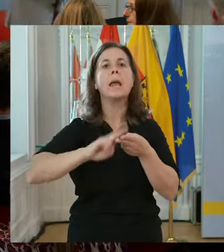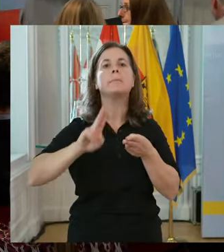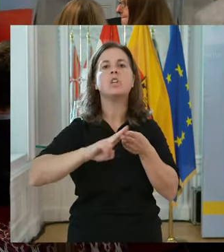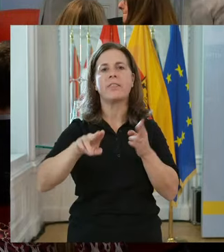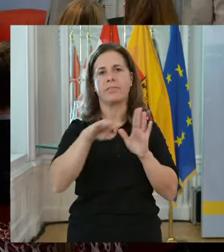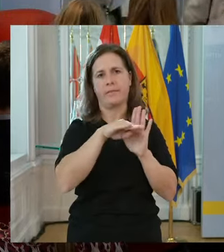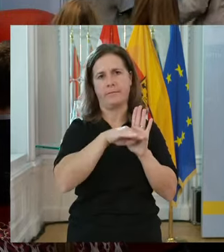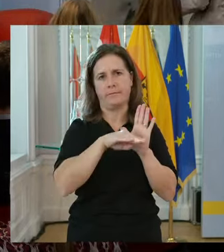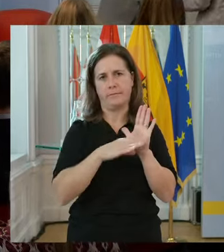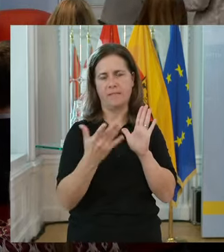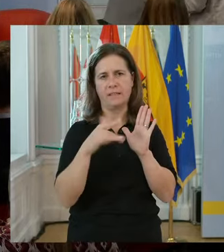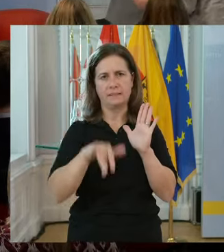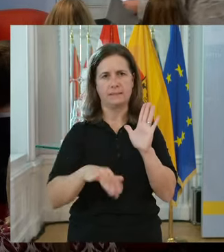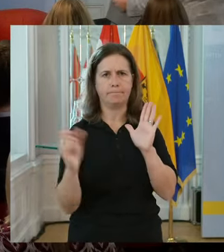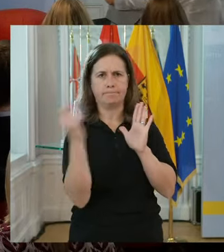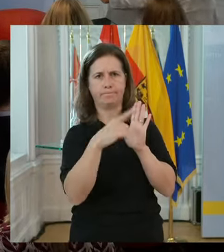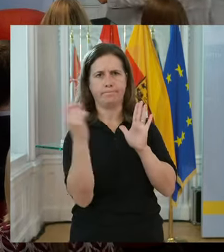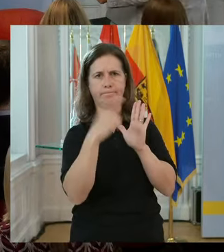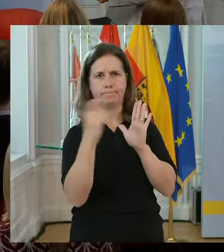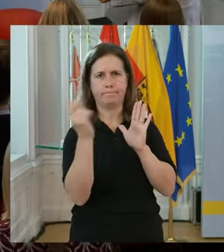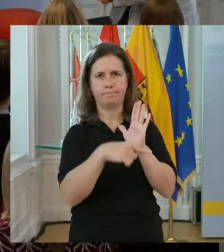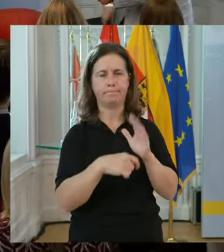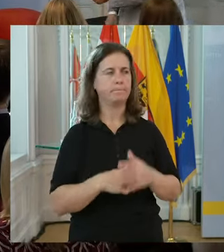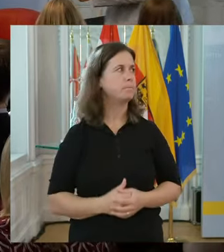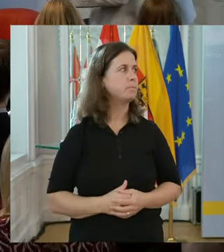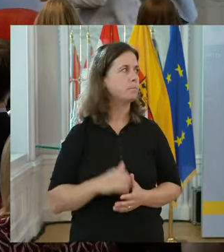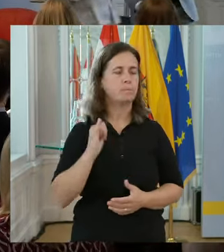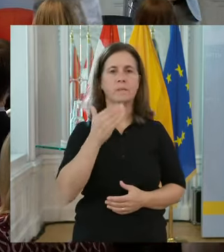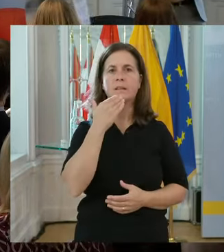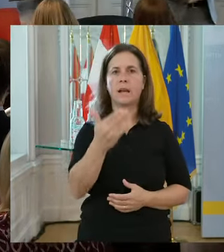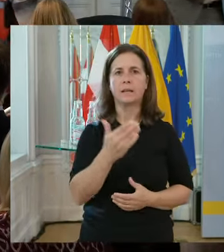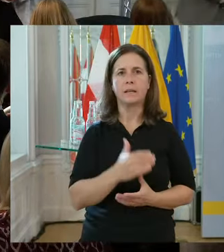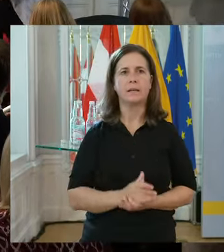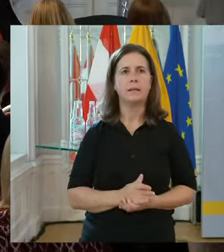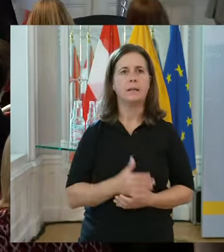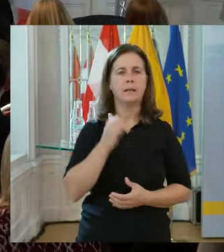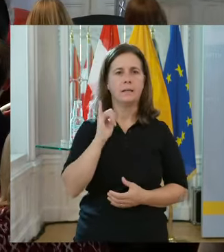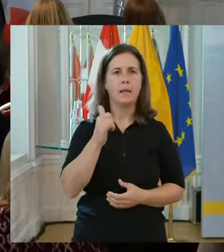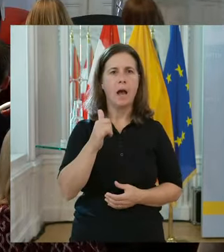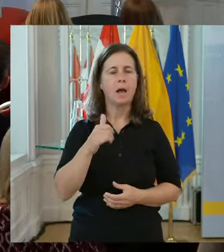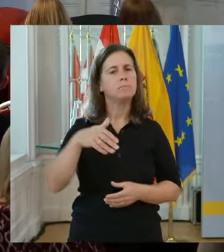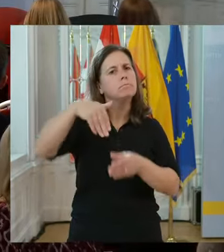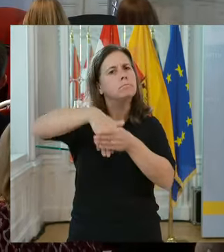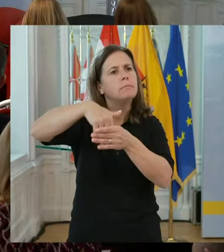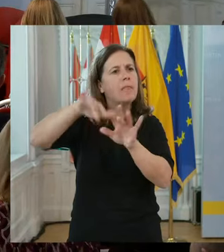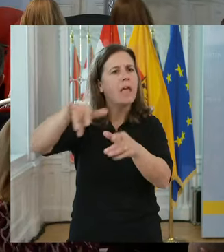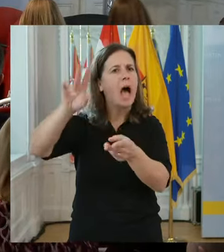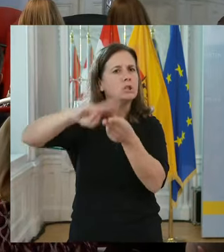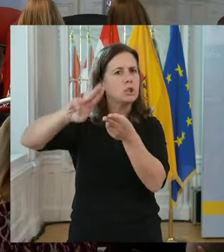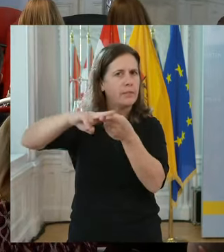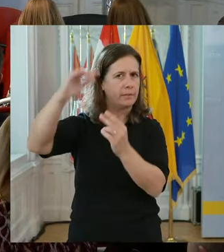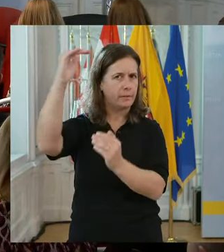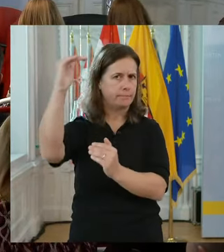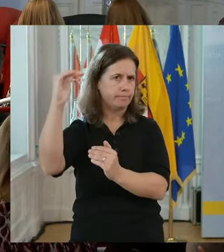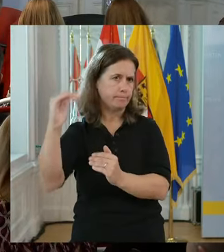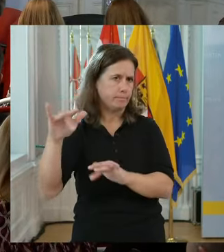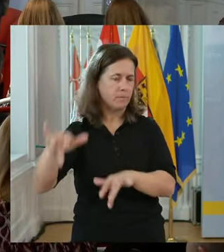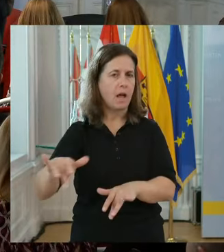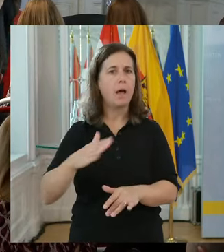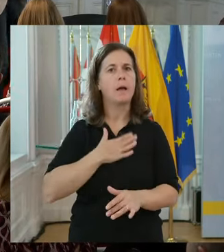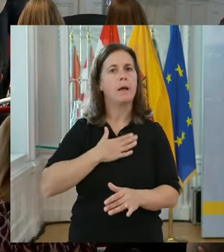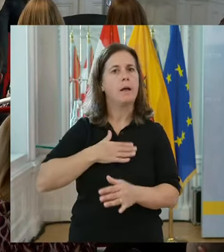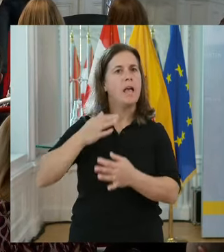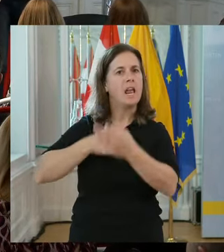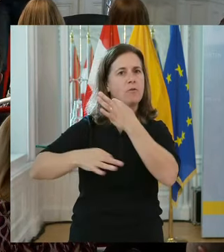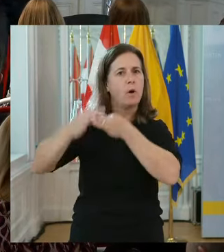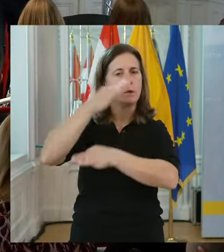getan hat. Bitte. Danke. Ja, im Hintergrund ist ein Chat gelaufen. Meiner